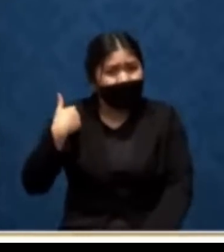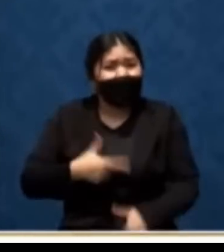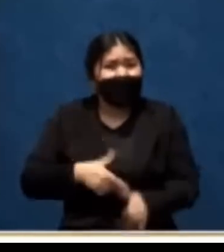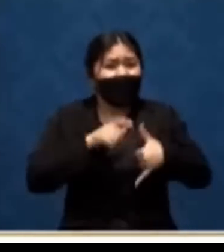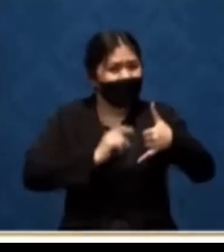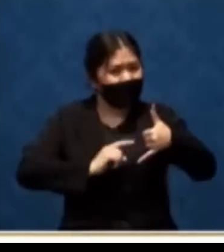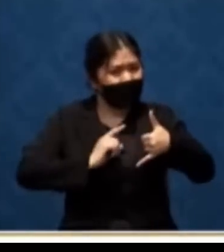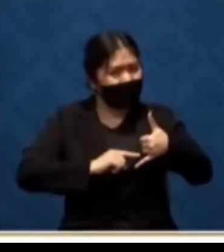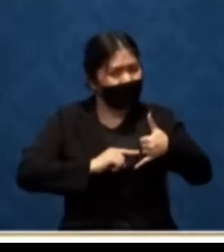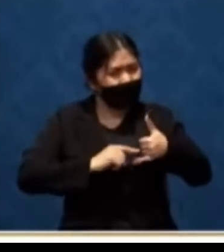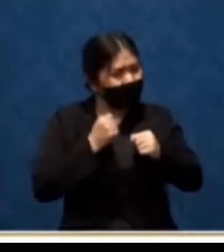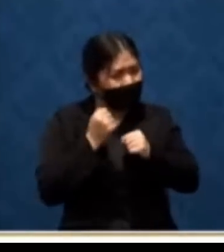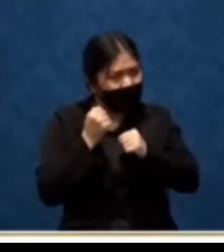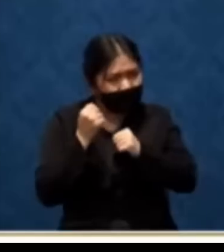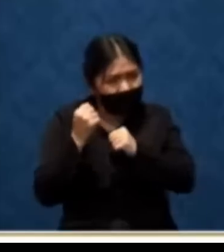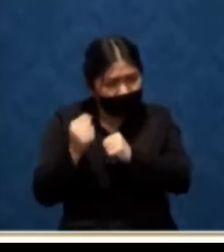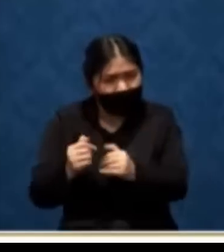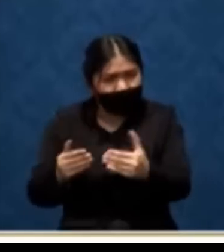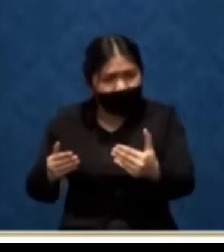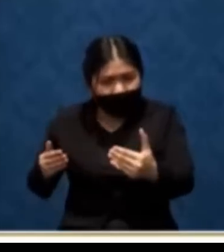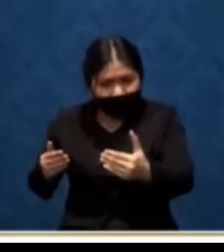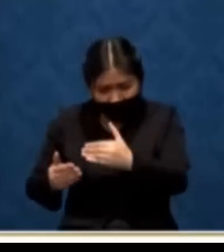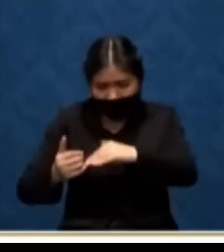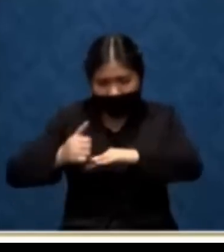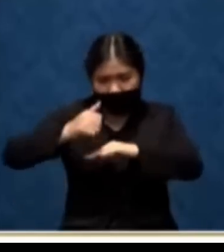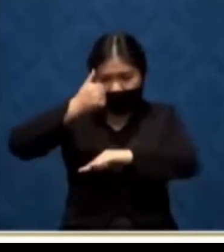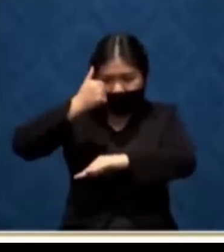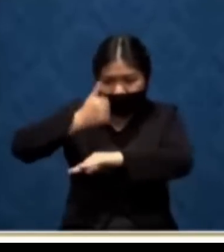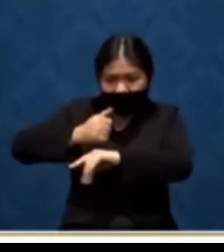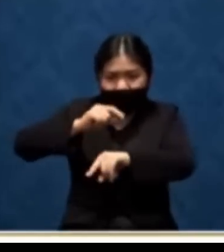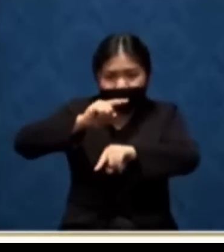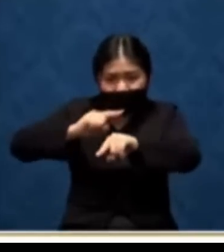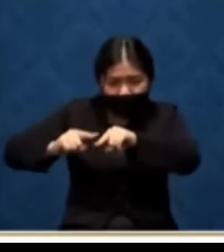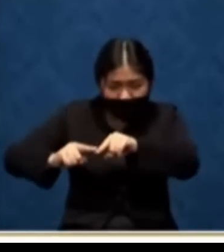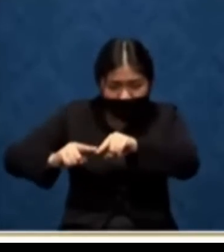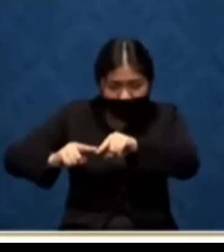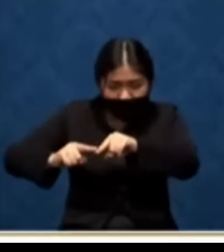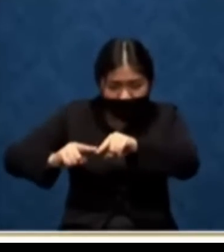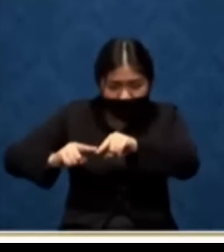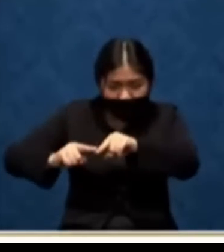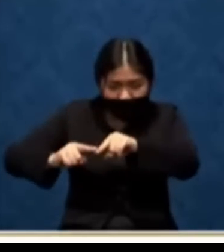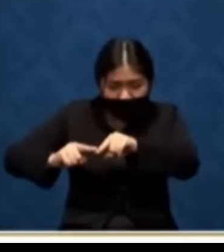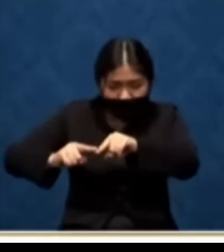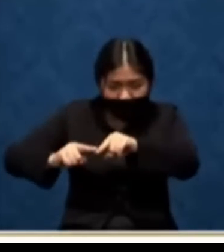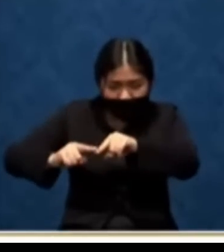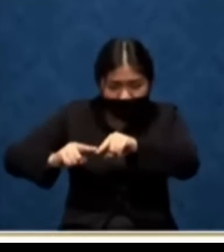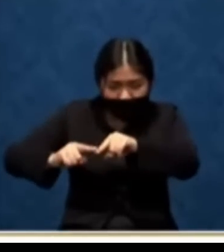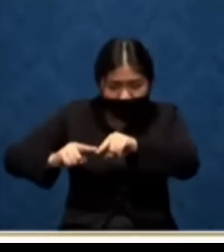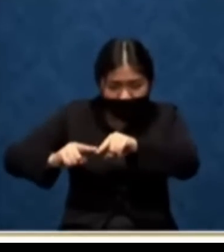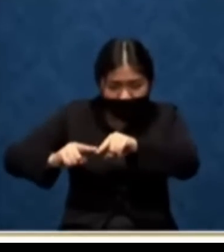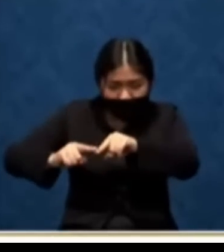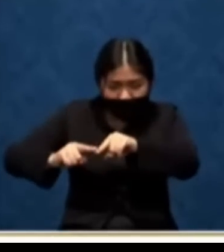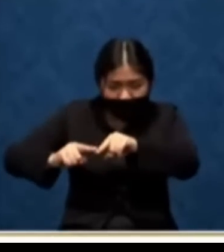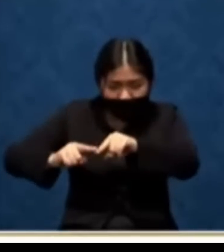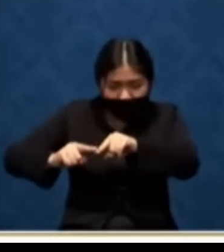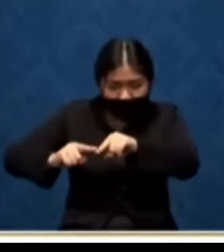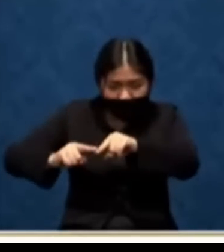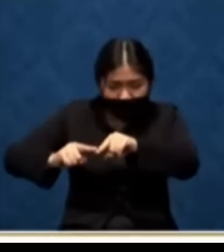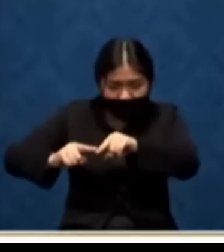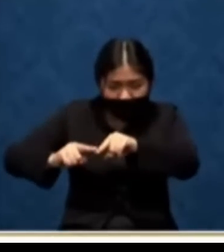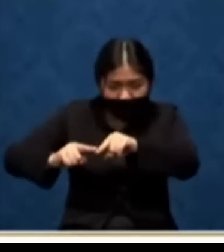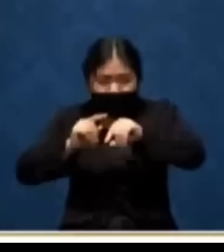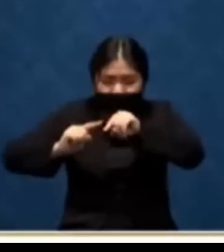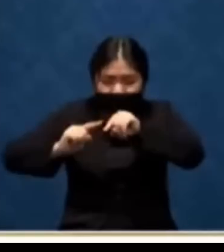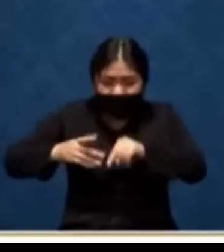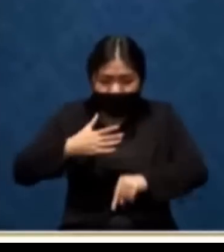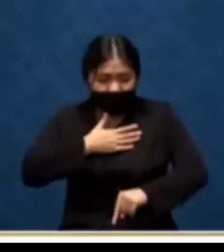พยายามเข้าไปถึงคนใหญ่คนโตเอาภาพมาช่วยแต่งเติมให้ตัวเองดูเป็นคนวงในโพสต์ล